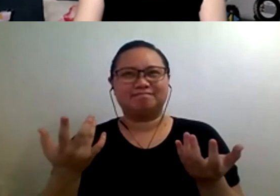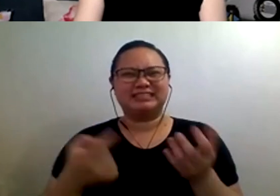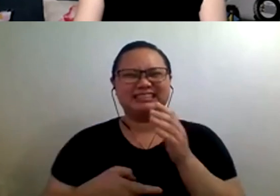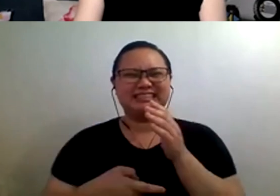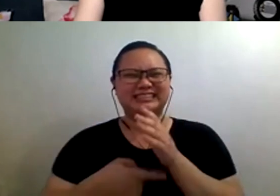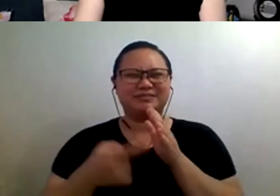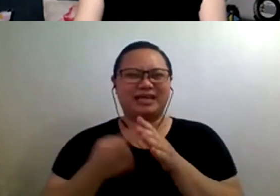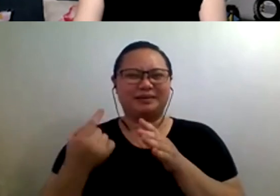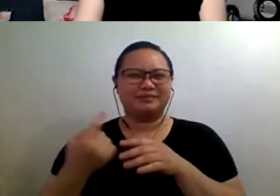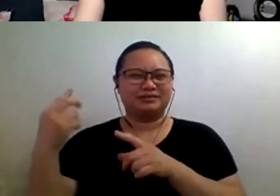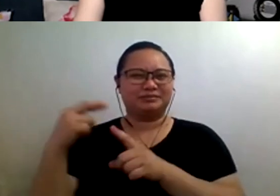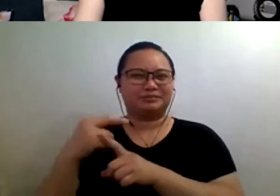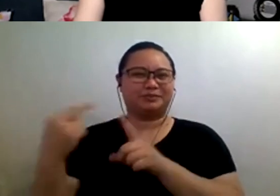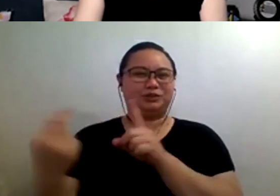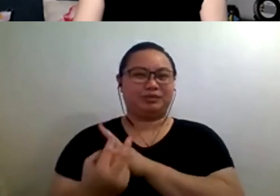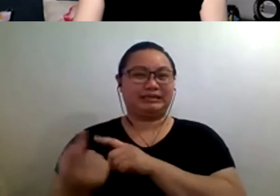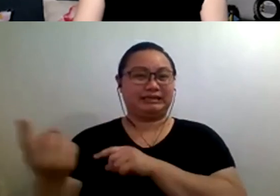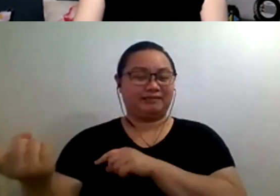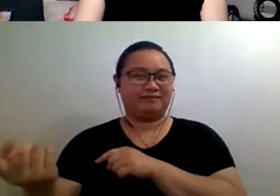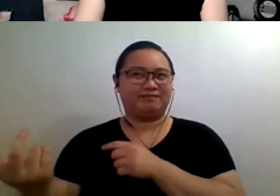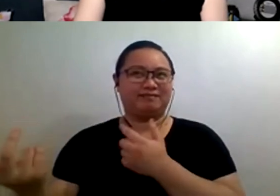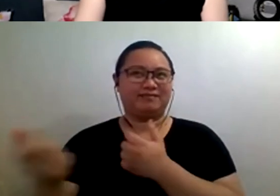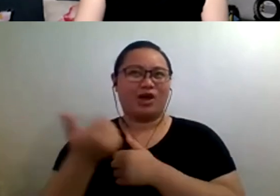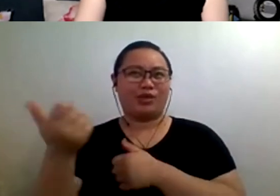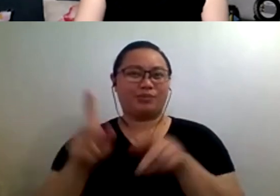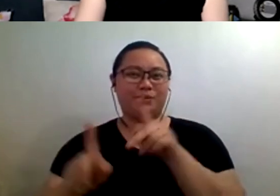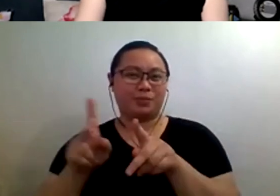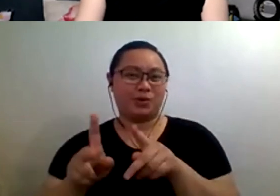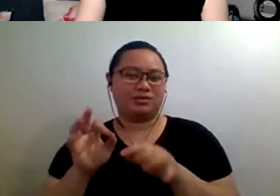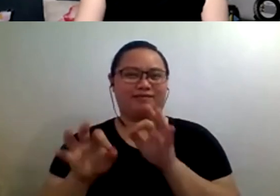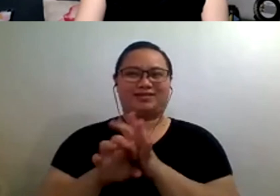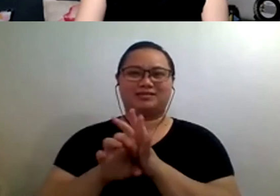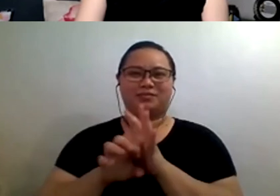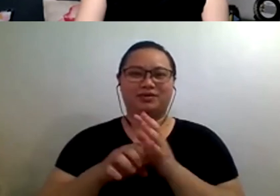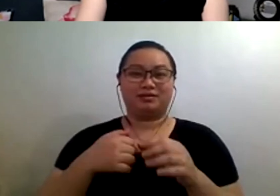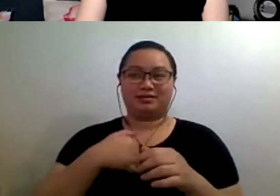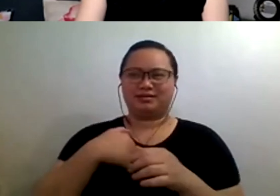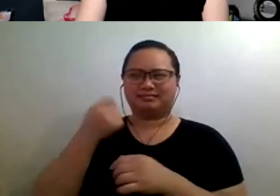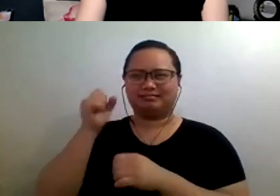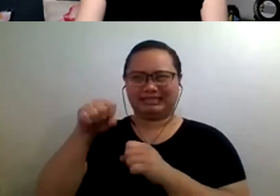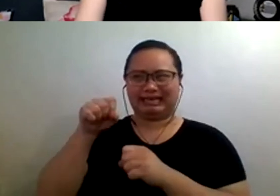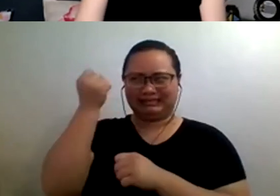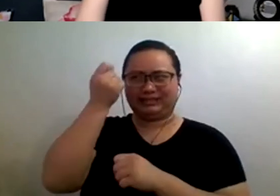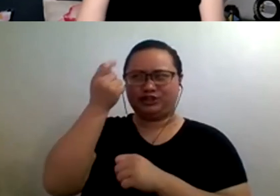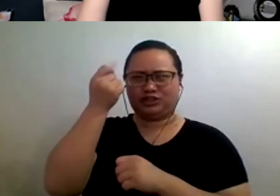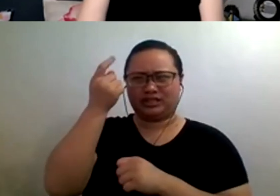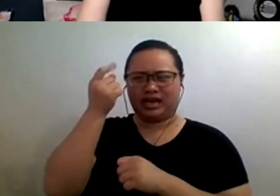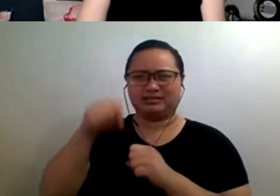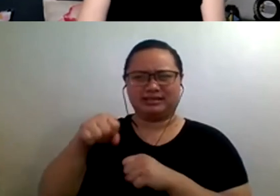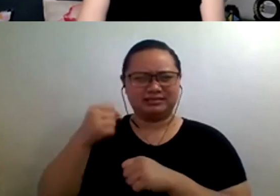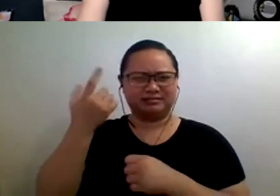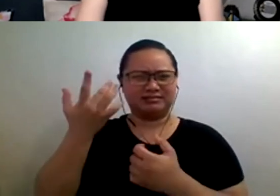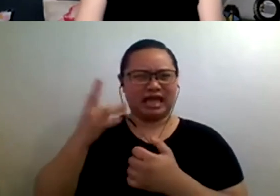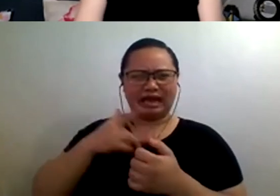nagbabago yung dating sa ibang tao kapag kino-communicate na natin. Parang yes, naiintindihan natin sila or nararamdaman natin kung ano